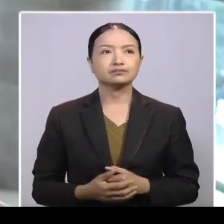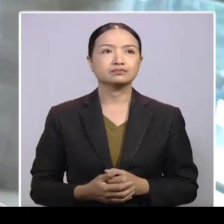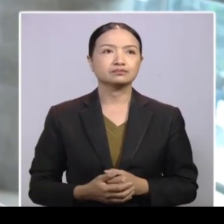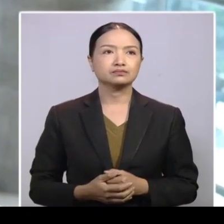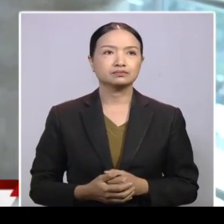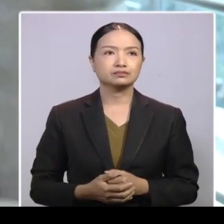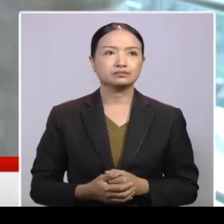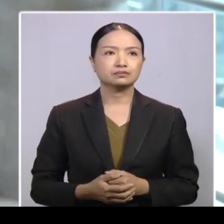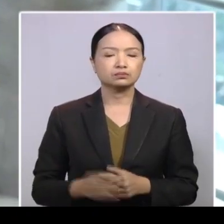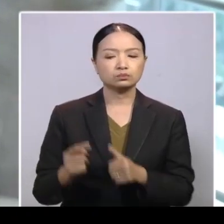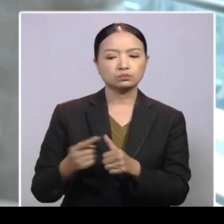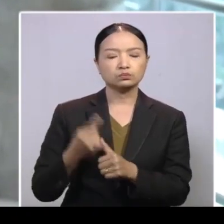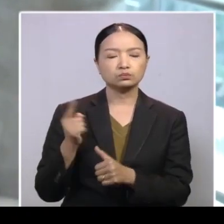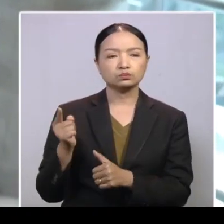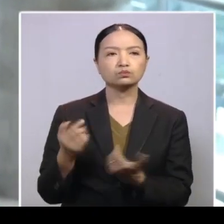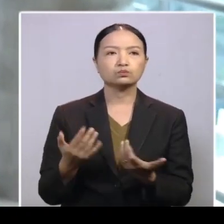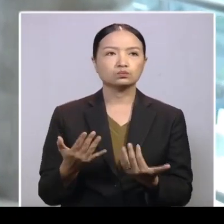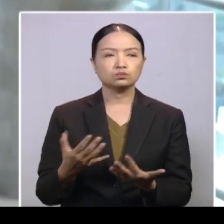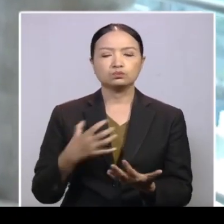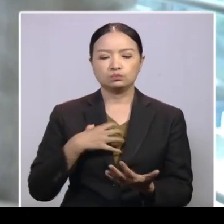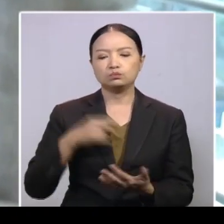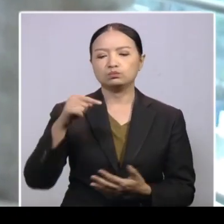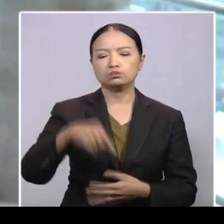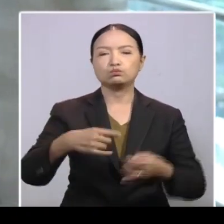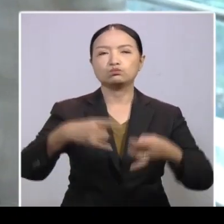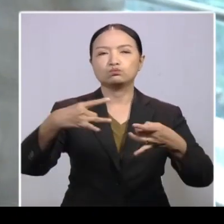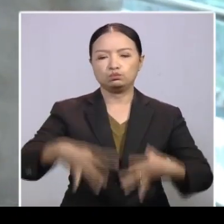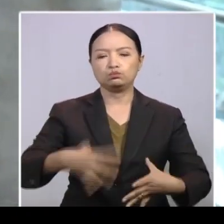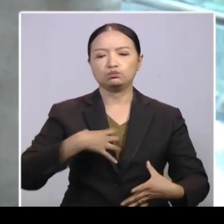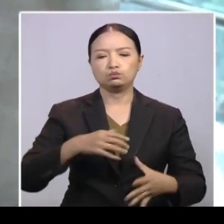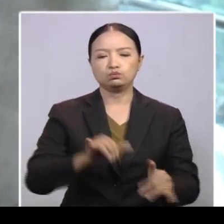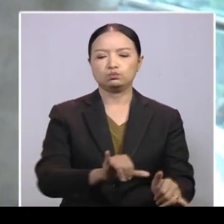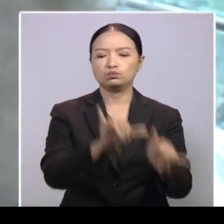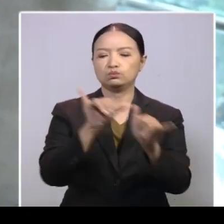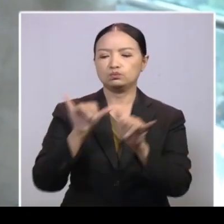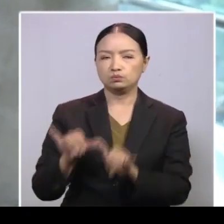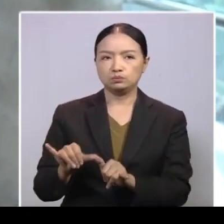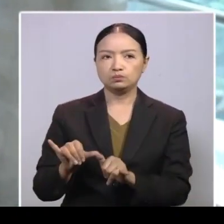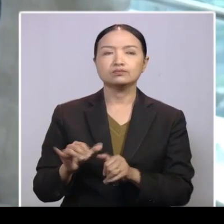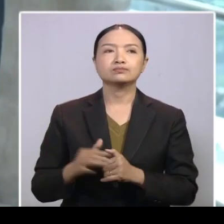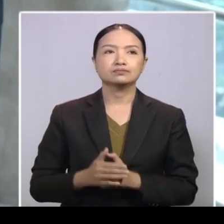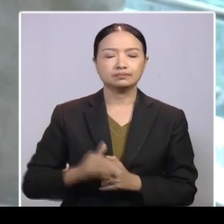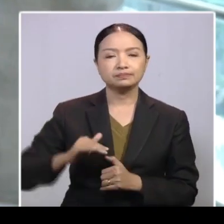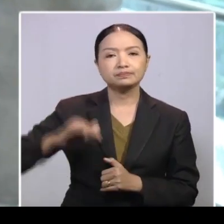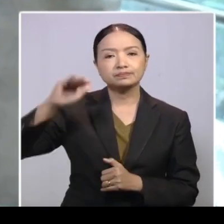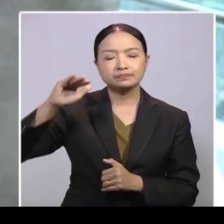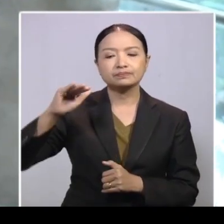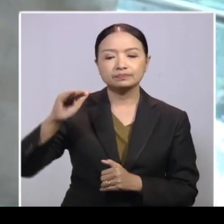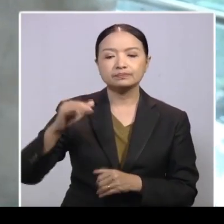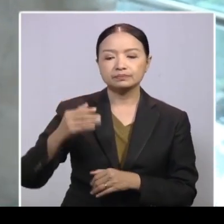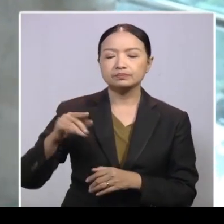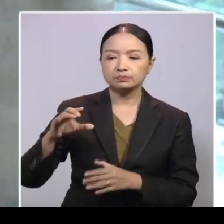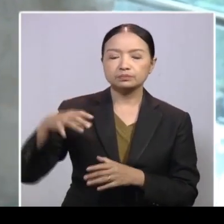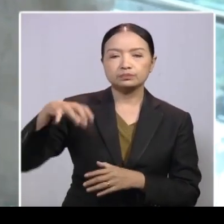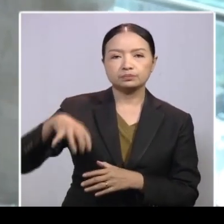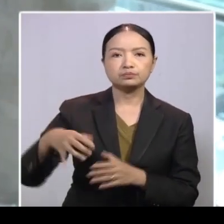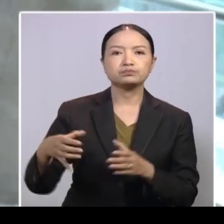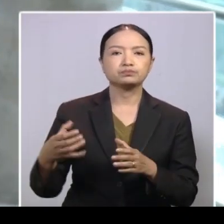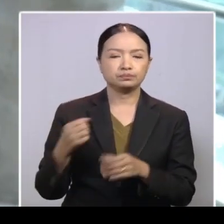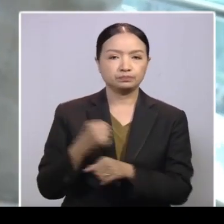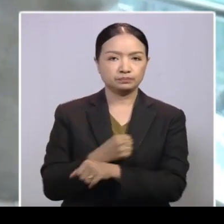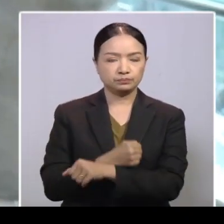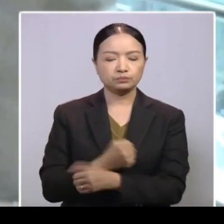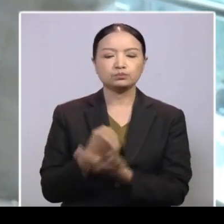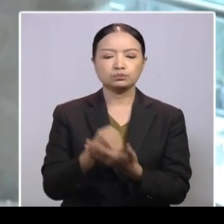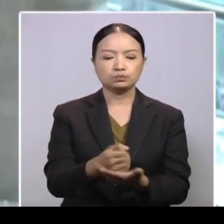คือช่วงแรกเขาจะรอคอยว่าอยากออกจากจุดเสี่ยงภัยก่อนครับครับแต่ก็ได้พี่ๆทางแรงงานท่านประสานงานช่วยเหลือ